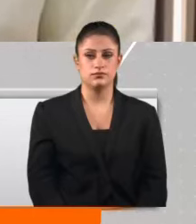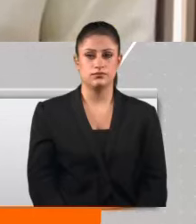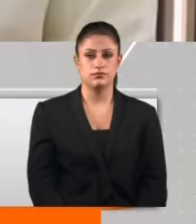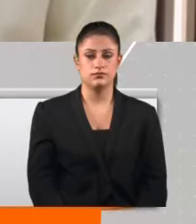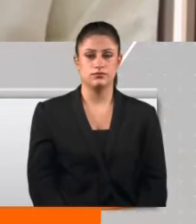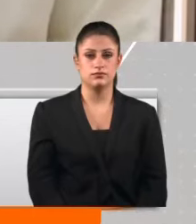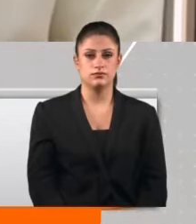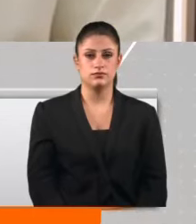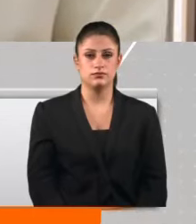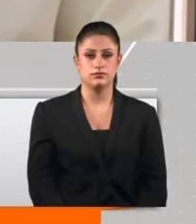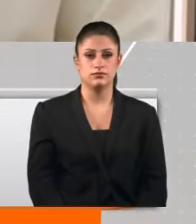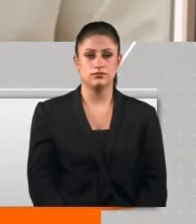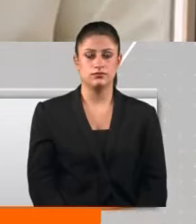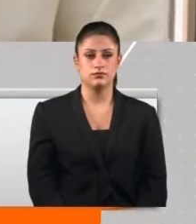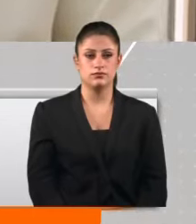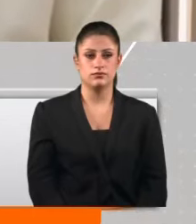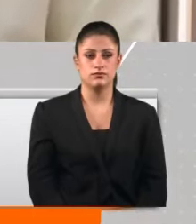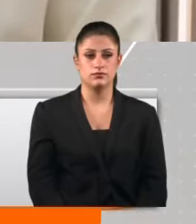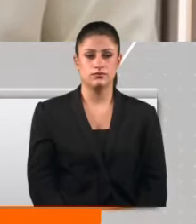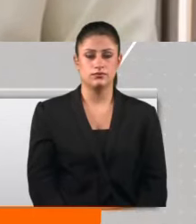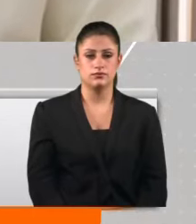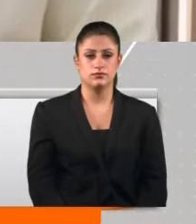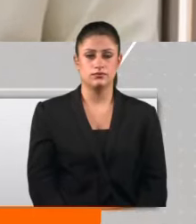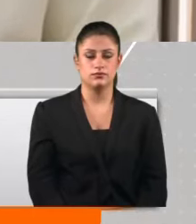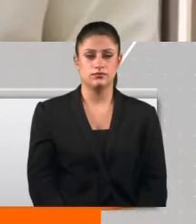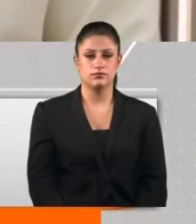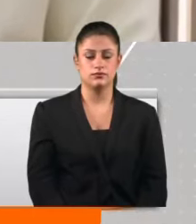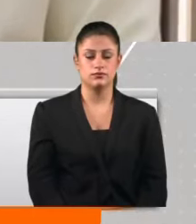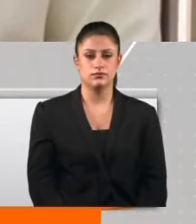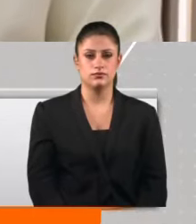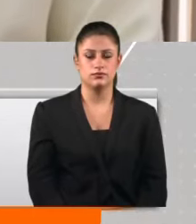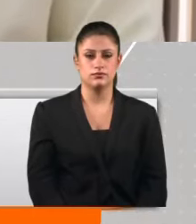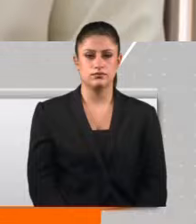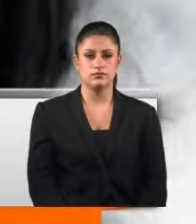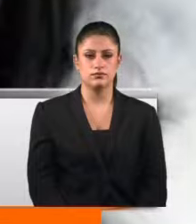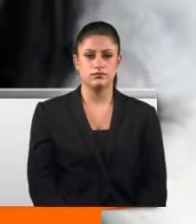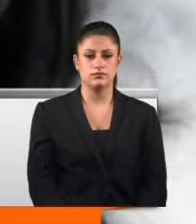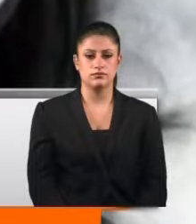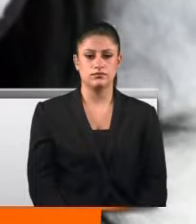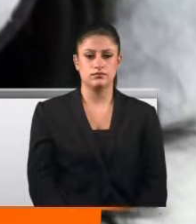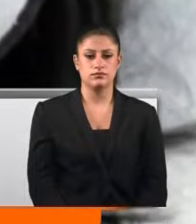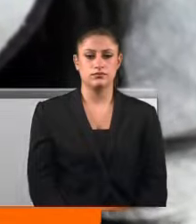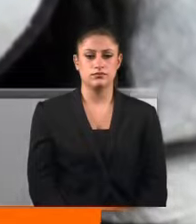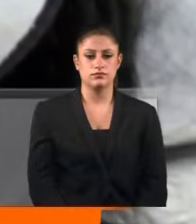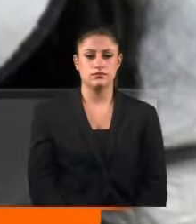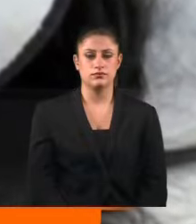tamamen bilinçli elin olması gerekir. Hekim tarafından yapılması gerekmektedir.